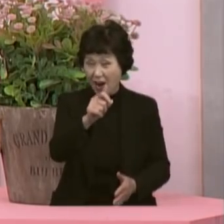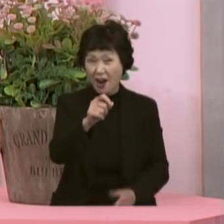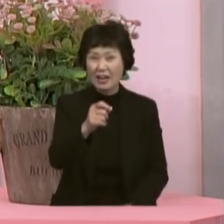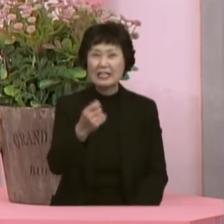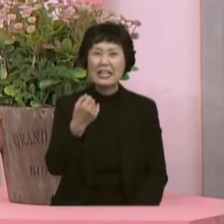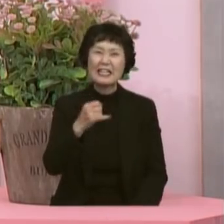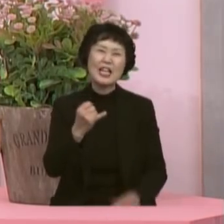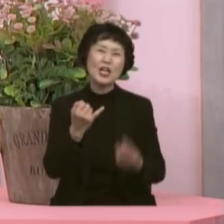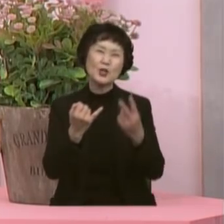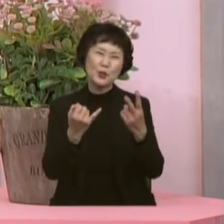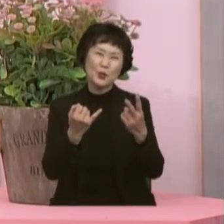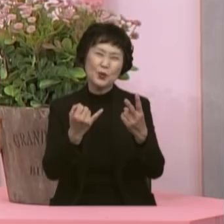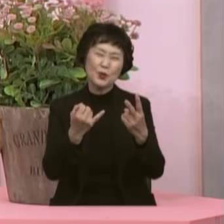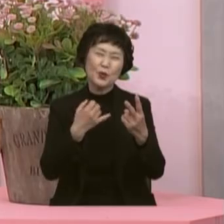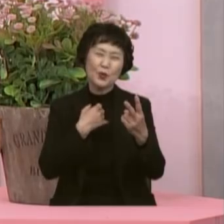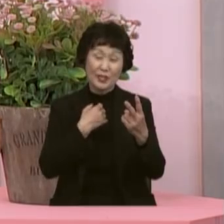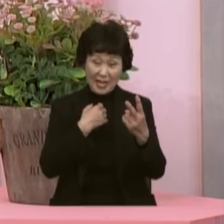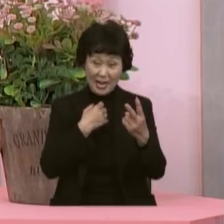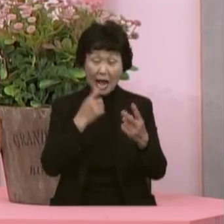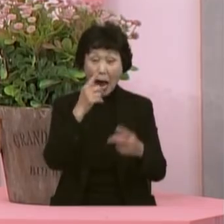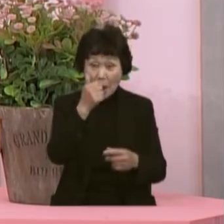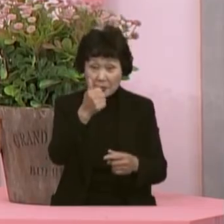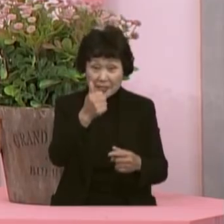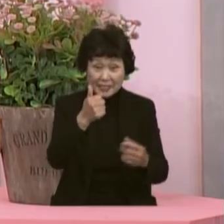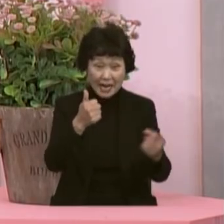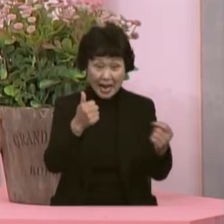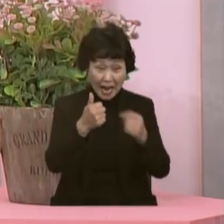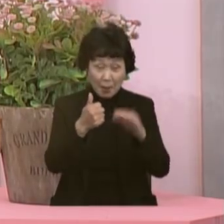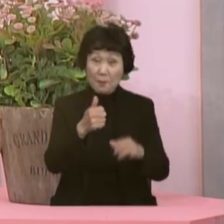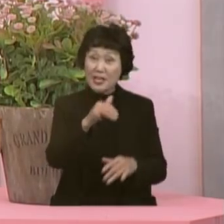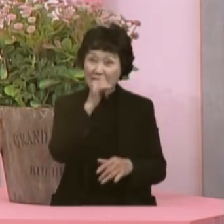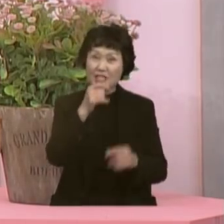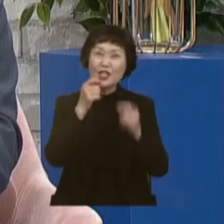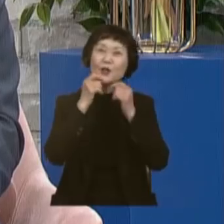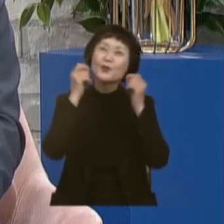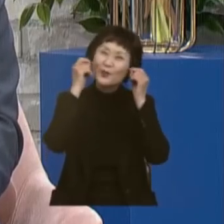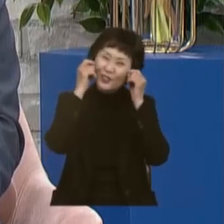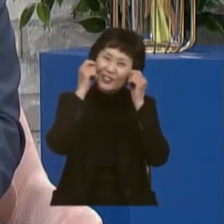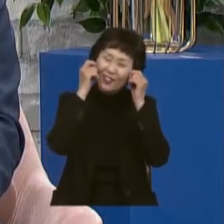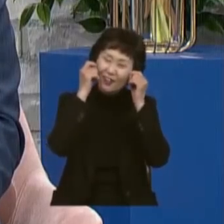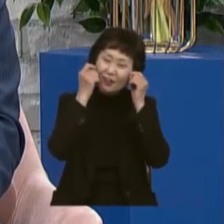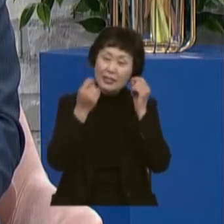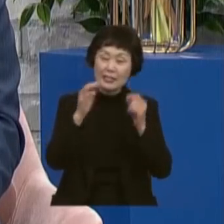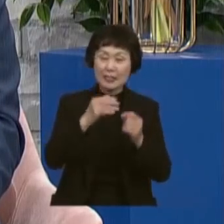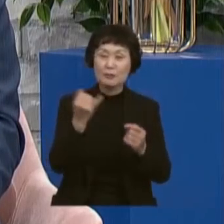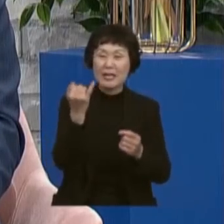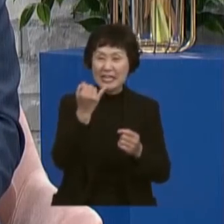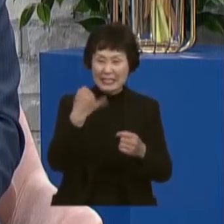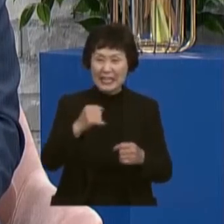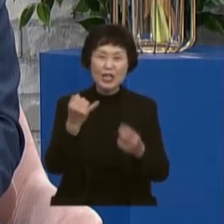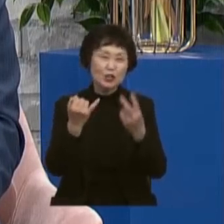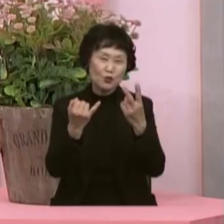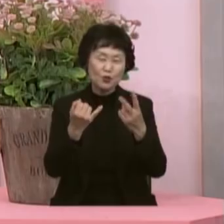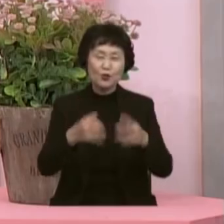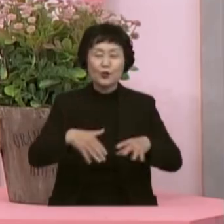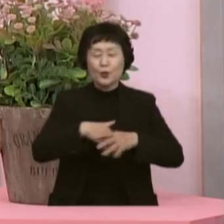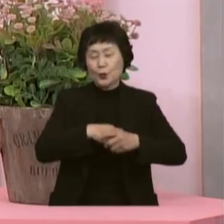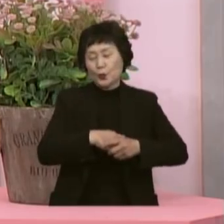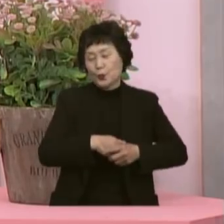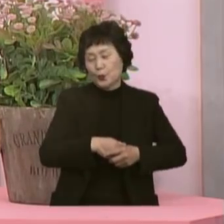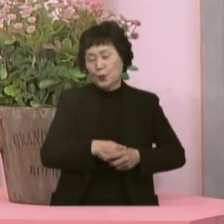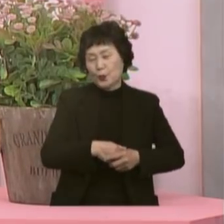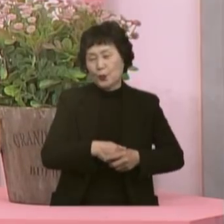보고 웃어. 근데 지들끼리 손 꼭 잡고 무서우니까 의지하려고. 근데 우리 막내가 그랬대요. 자기